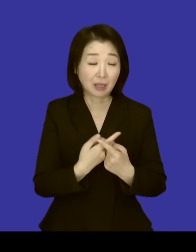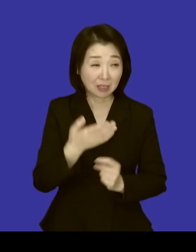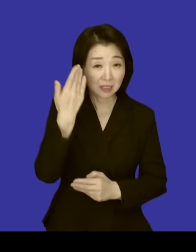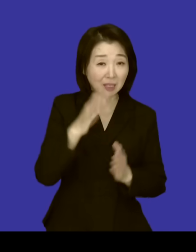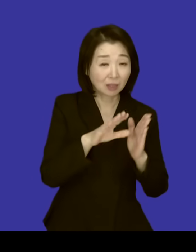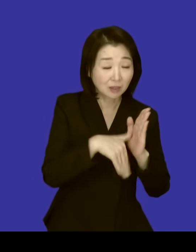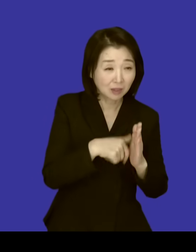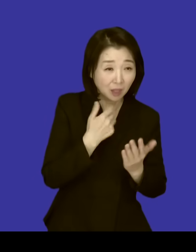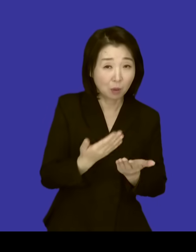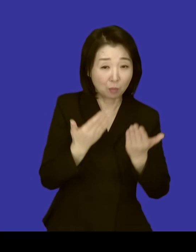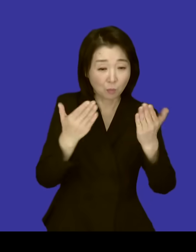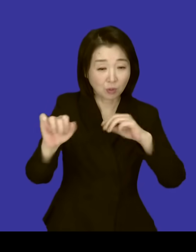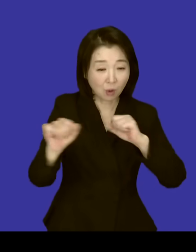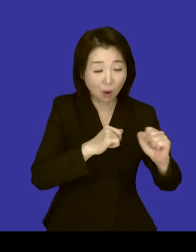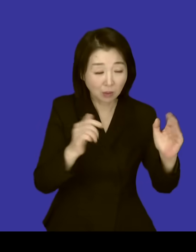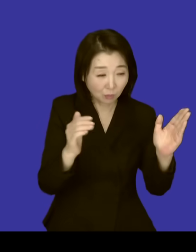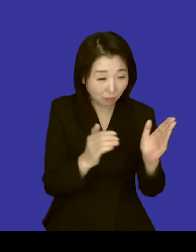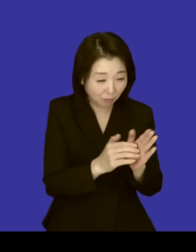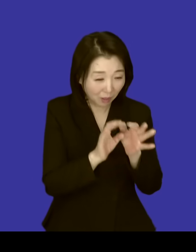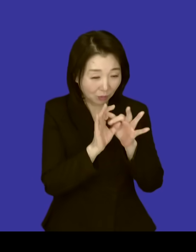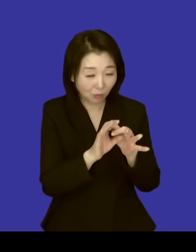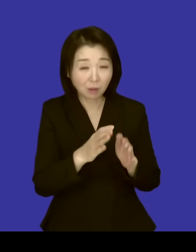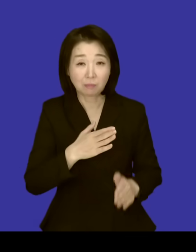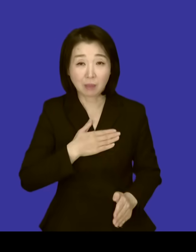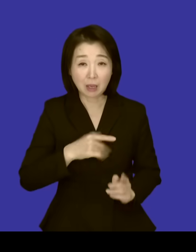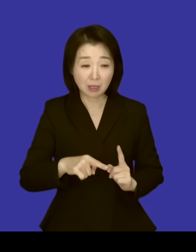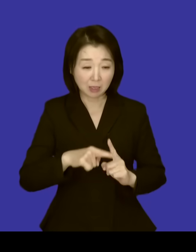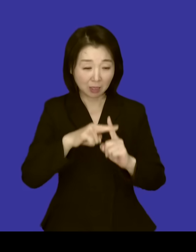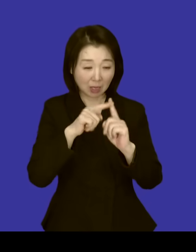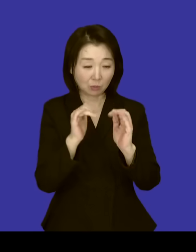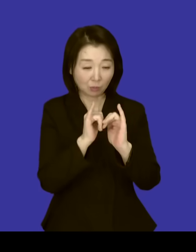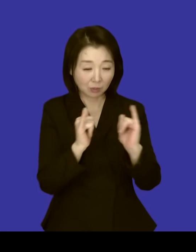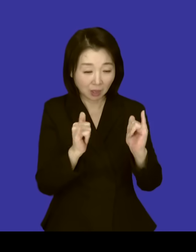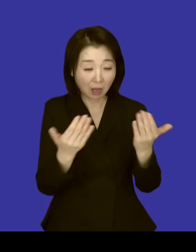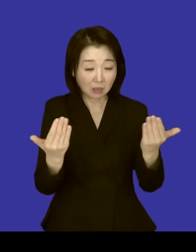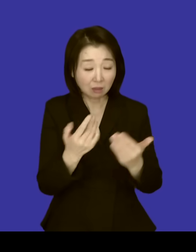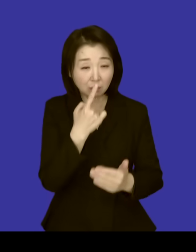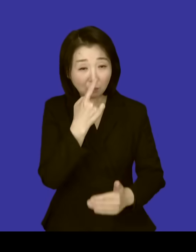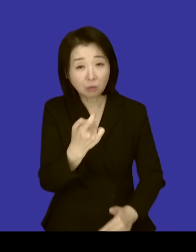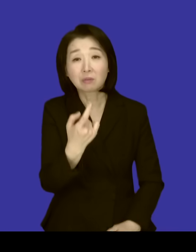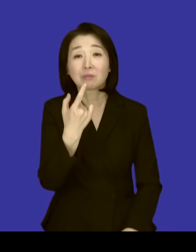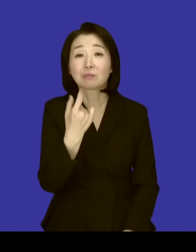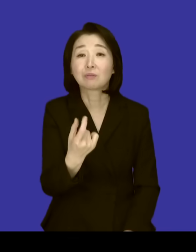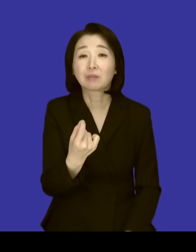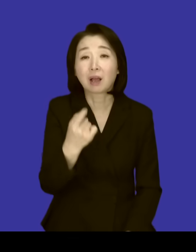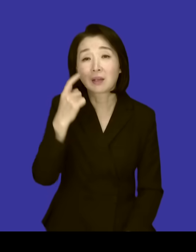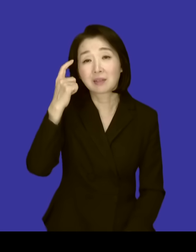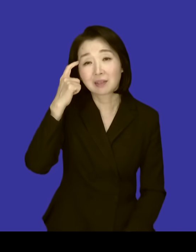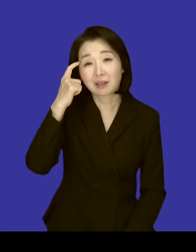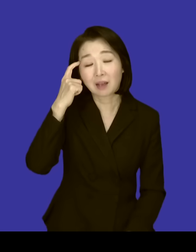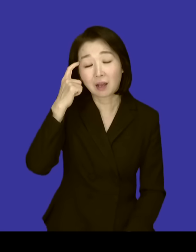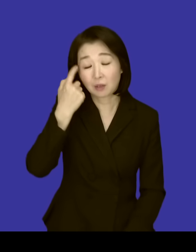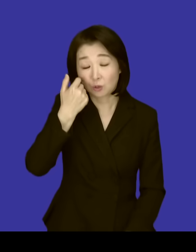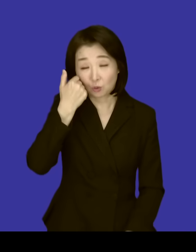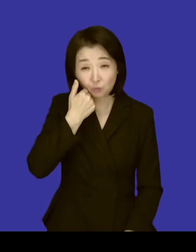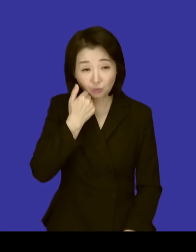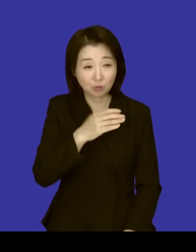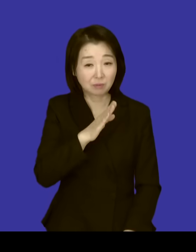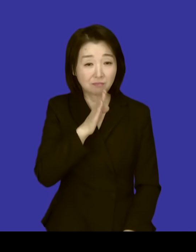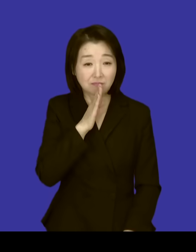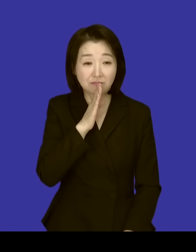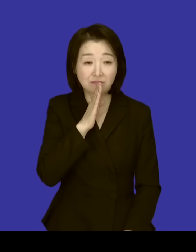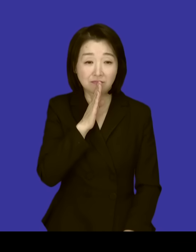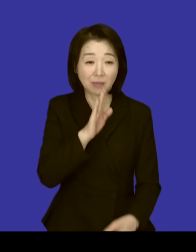오히려 봉사활동을 간 것을 통해서 아, 간호사가 하는 일이 굉장히 멋있는 일이구나. 그리고 누군가를